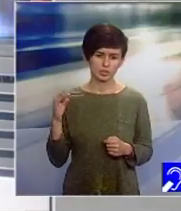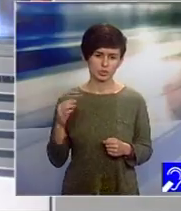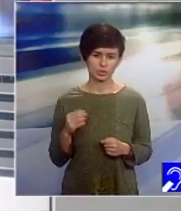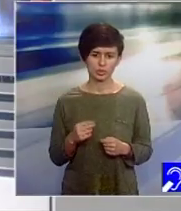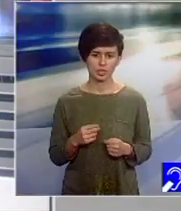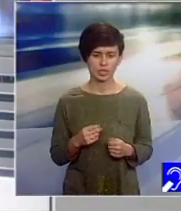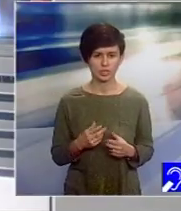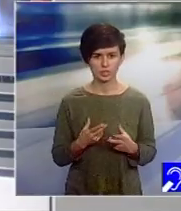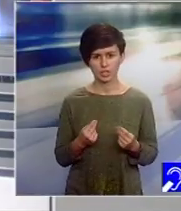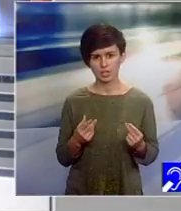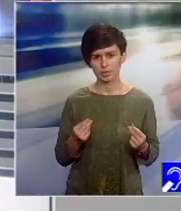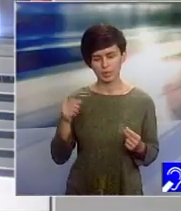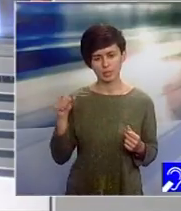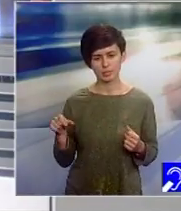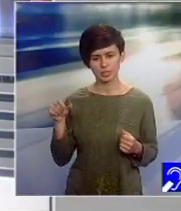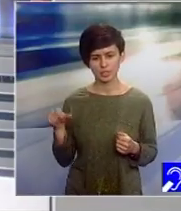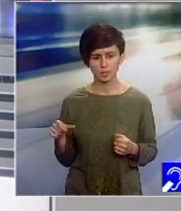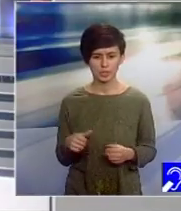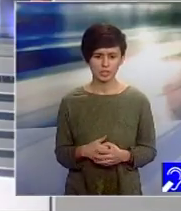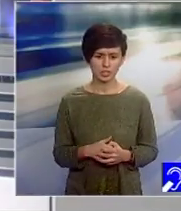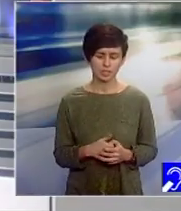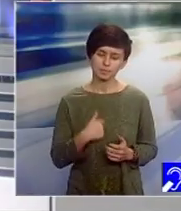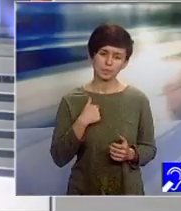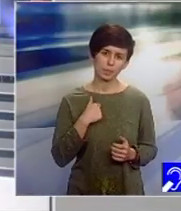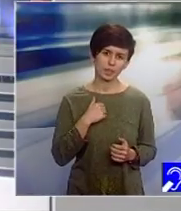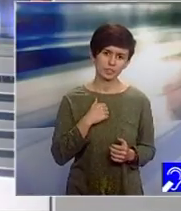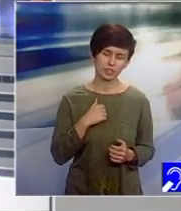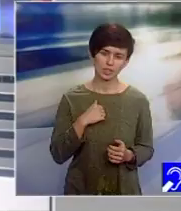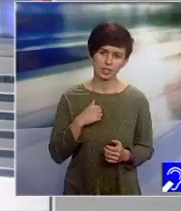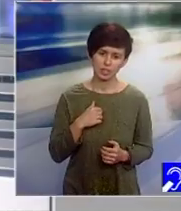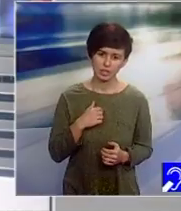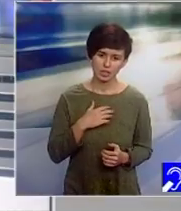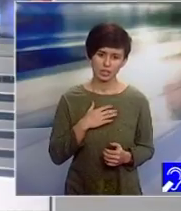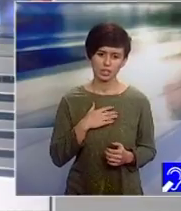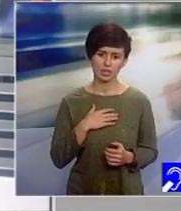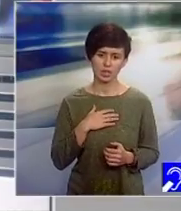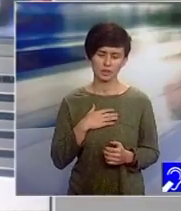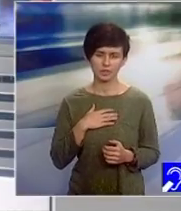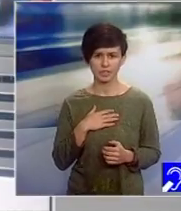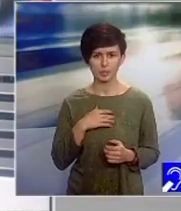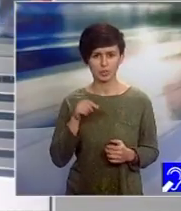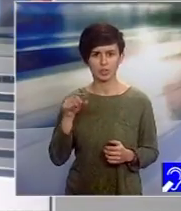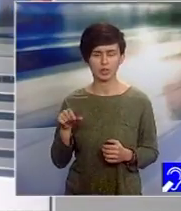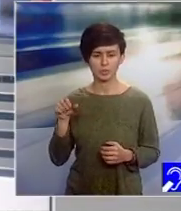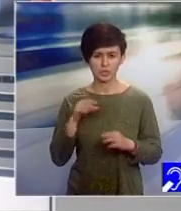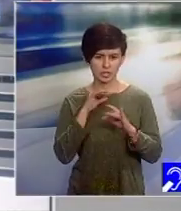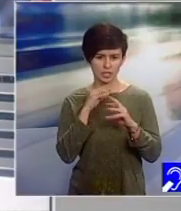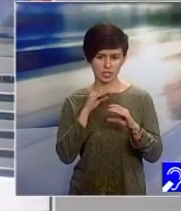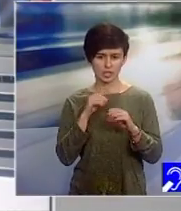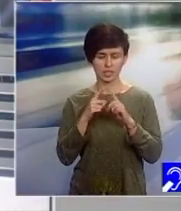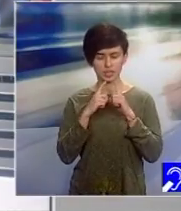Simu, Cristian Hodrea, și avem un solist, clarinetist din Elveția, un profesor la